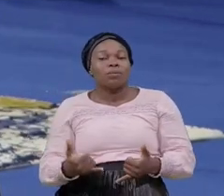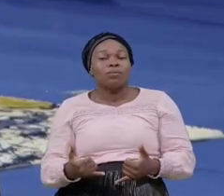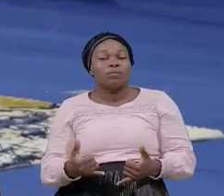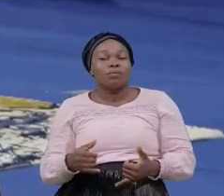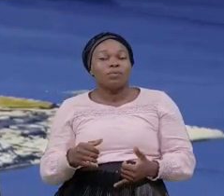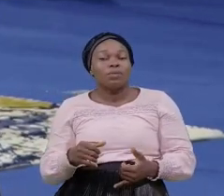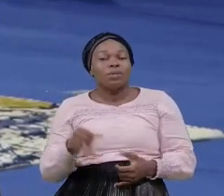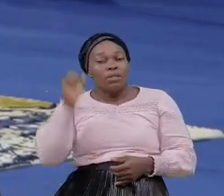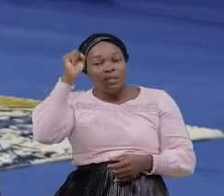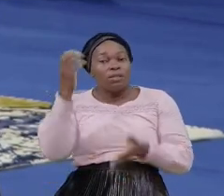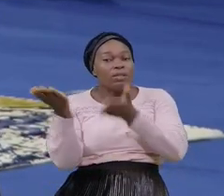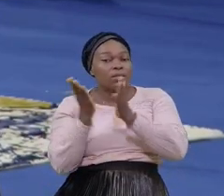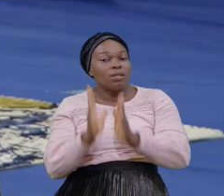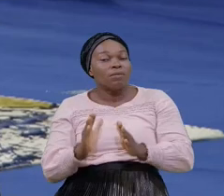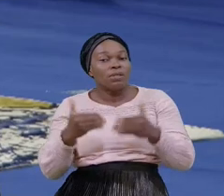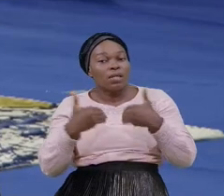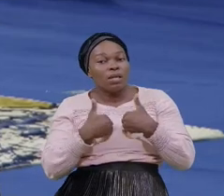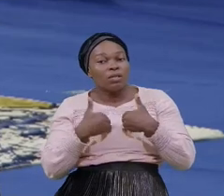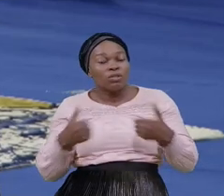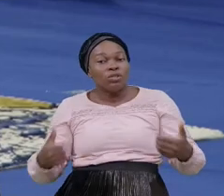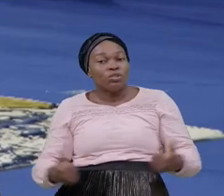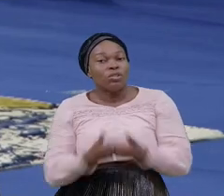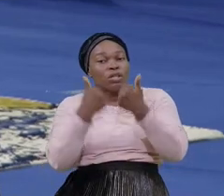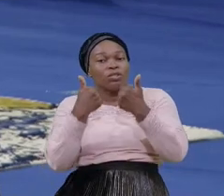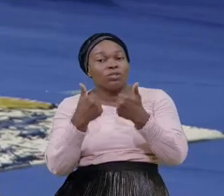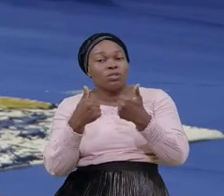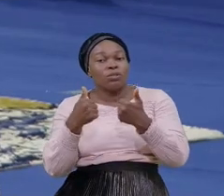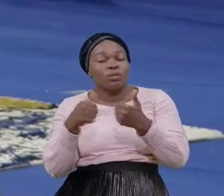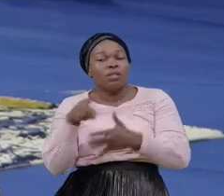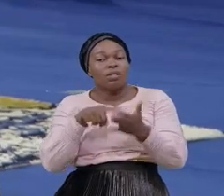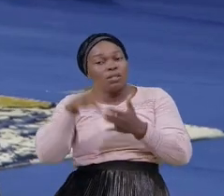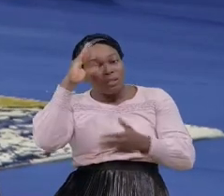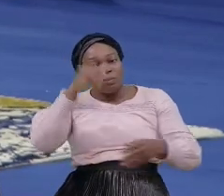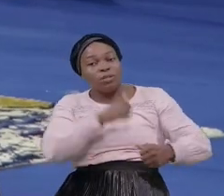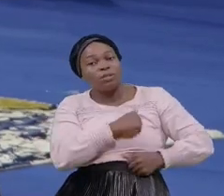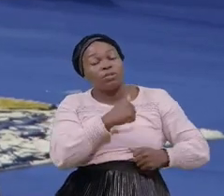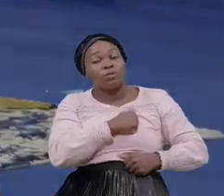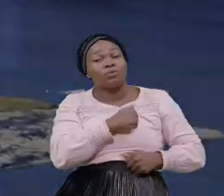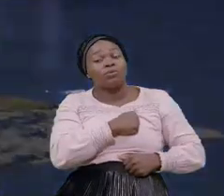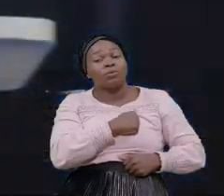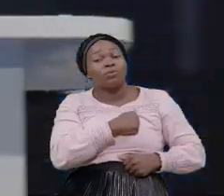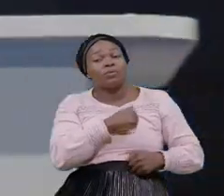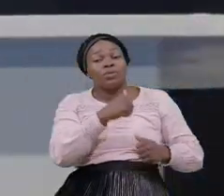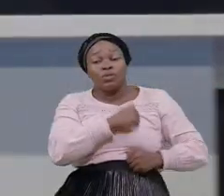son serviteur avait un problème de santé. Cet homme était